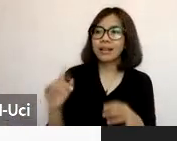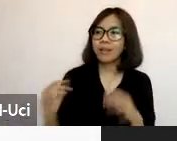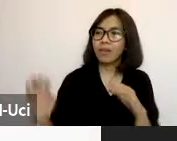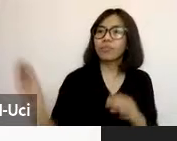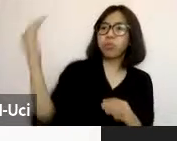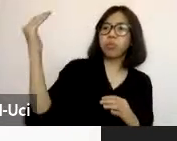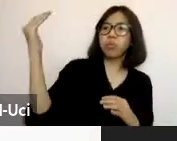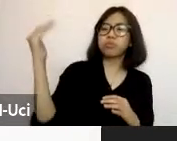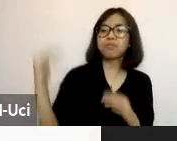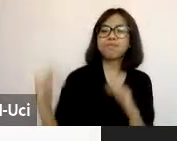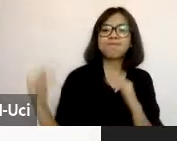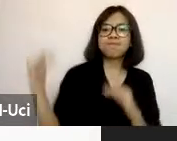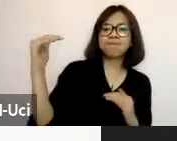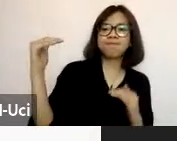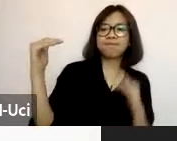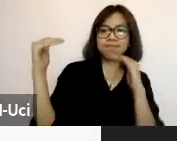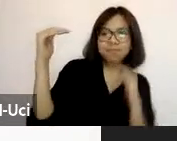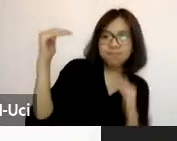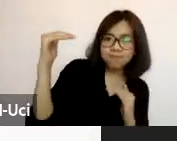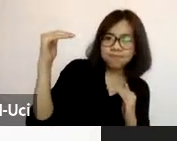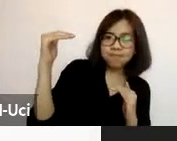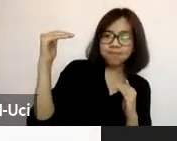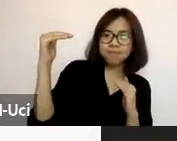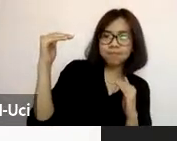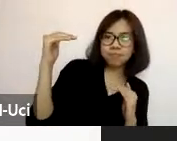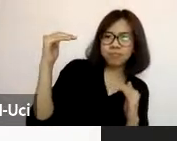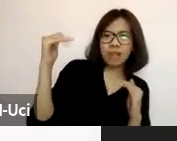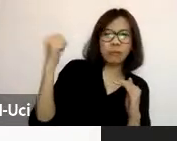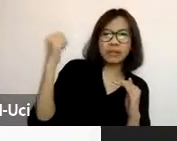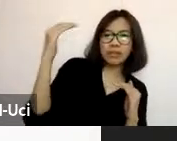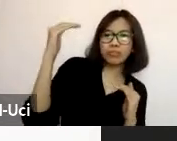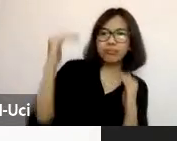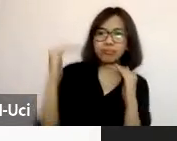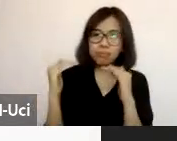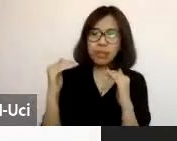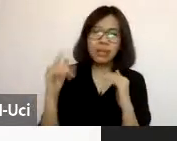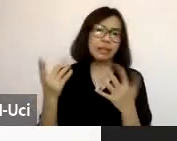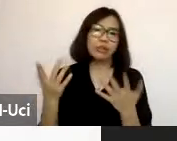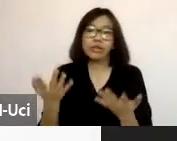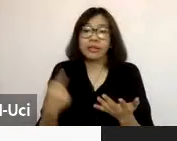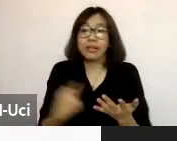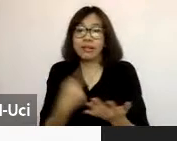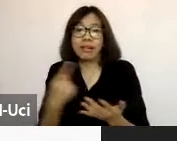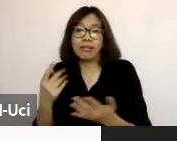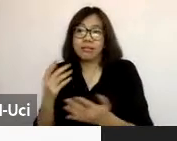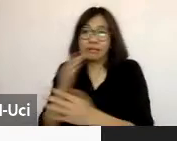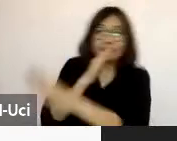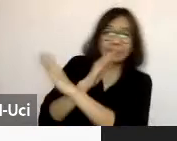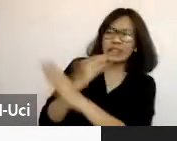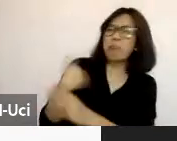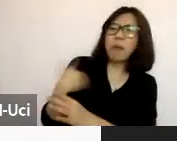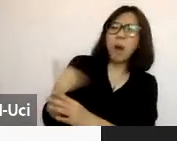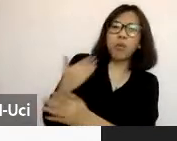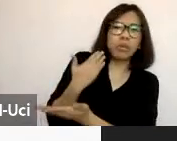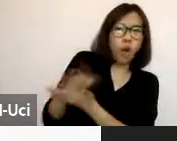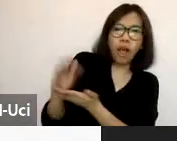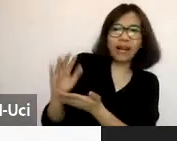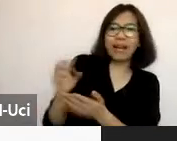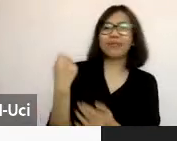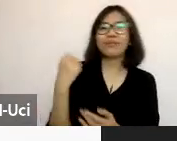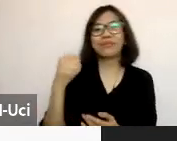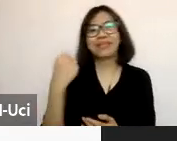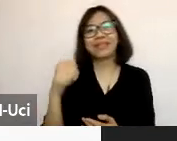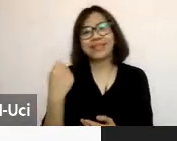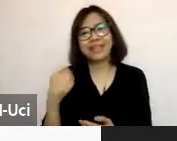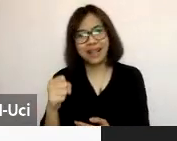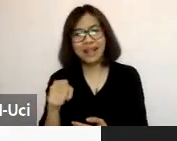tetapi situasi itu tidak bisa kita tolak sehingga kita menghadapinya sehingga di dalam menghadapi